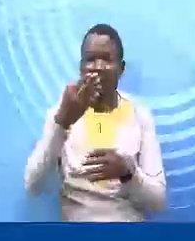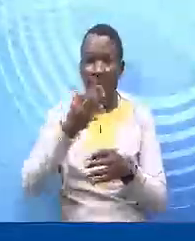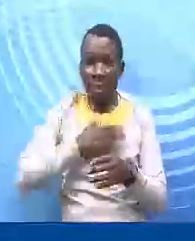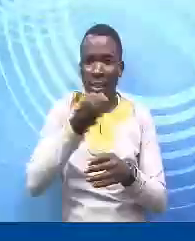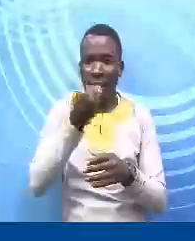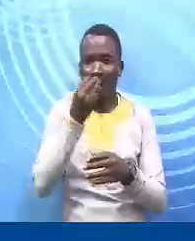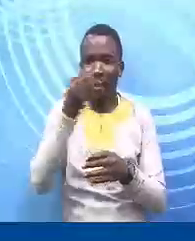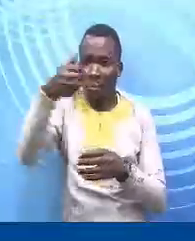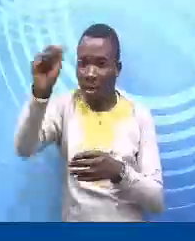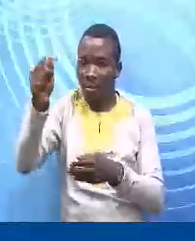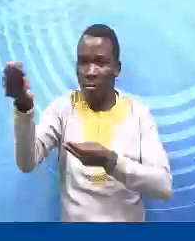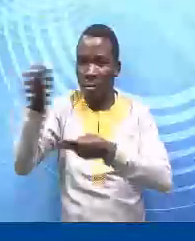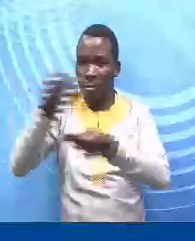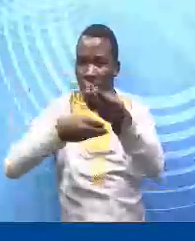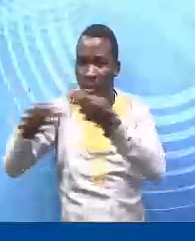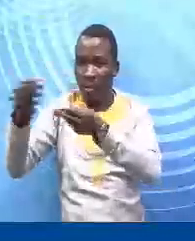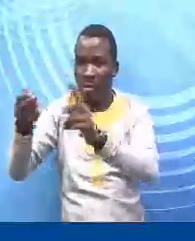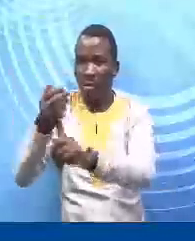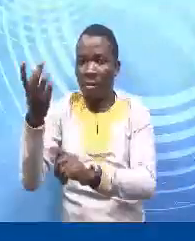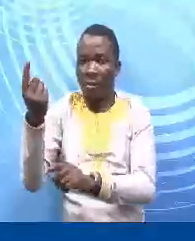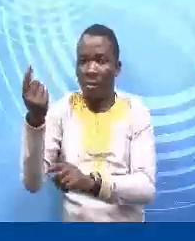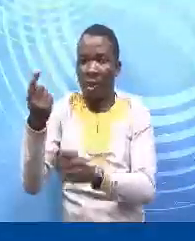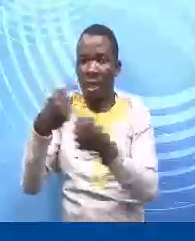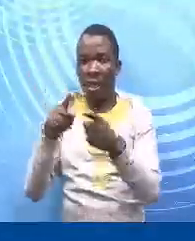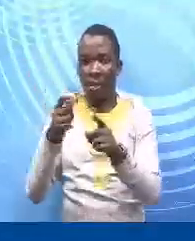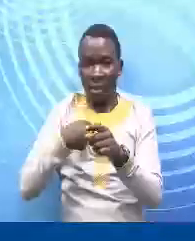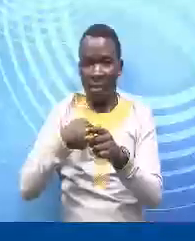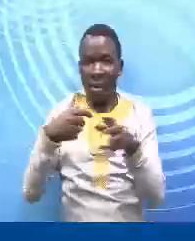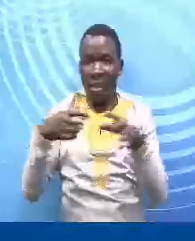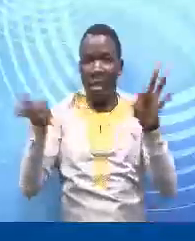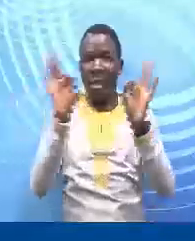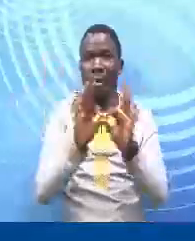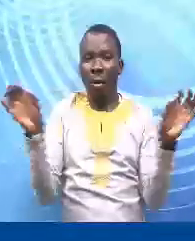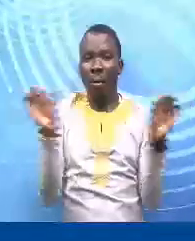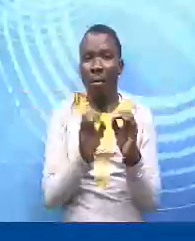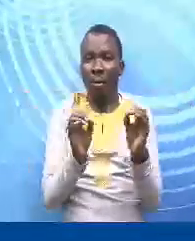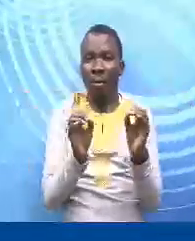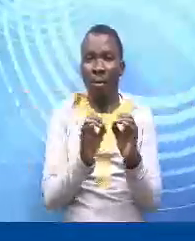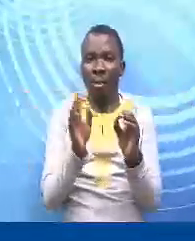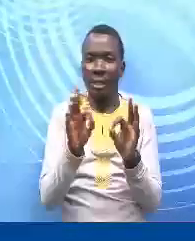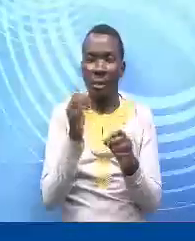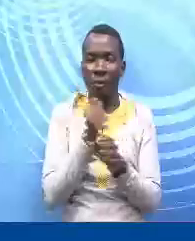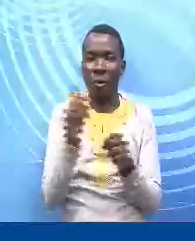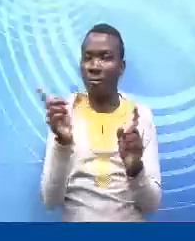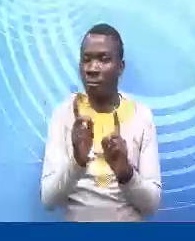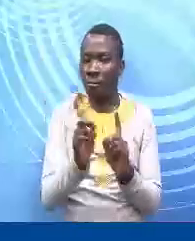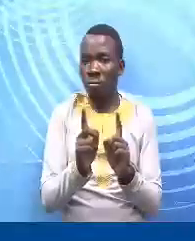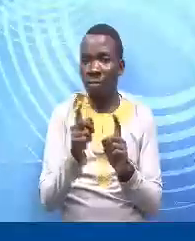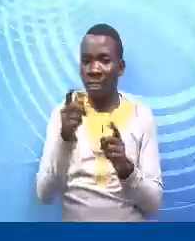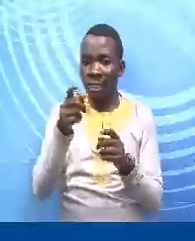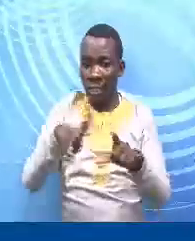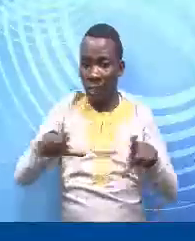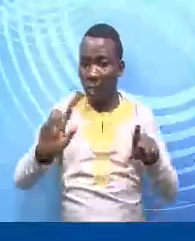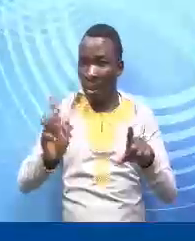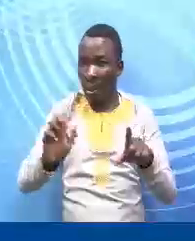ibyabo bagasarura bagurisha gisingira agaciro hano nta kintu ushobora gukora si niyo sambu sinavuga ngo nyayemo umuntu